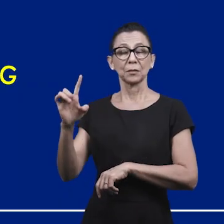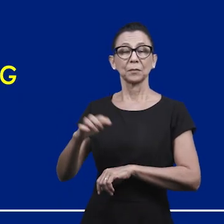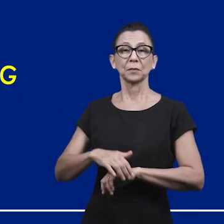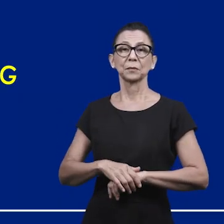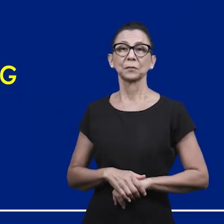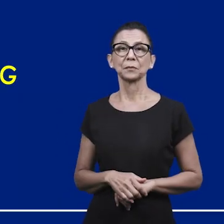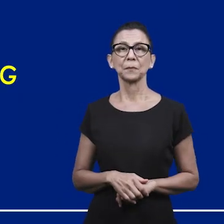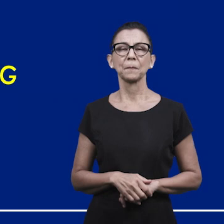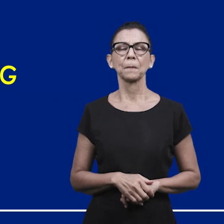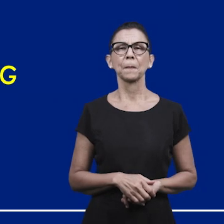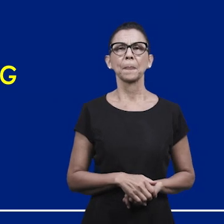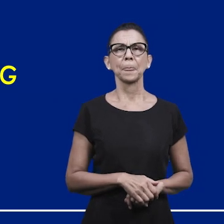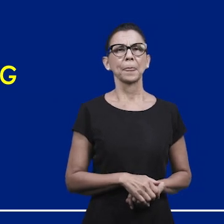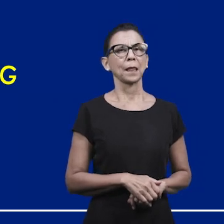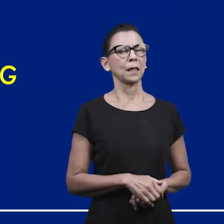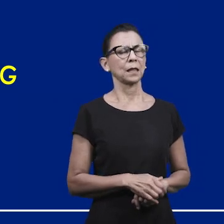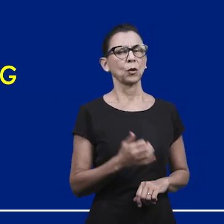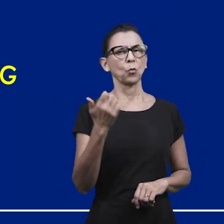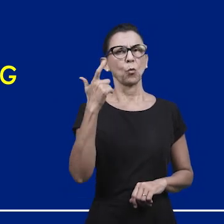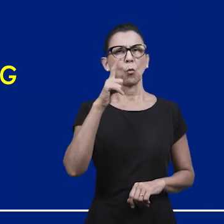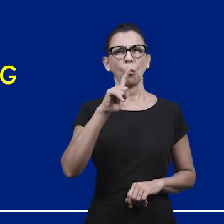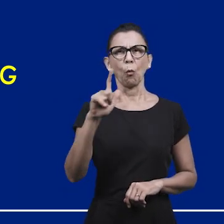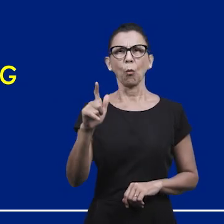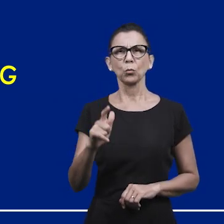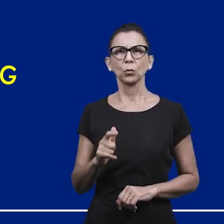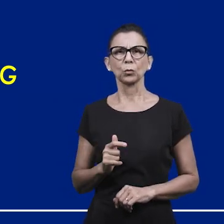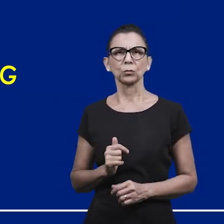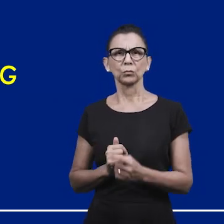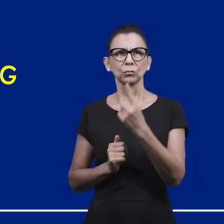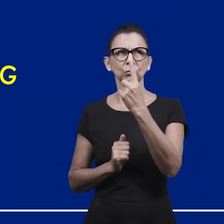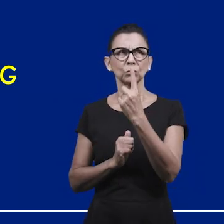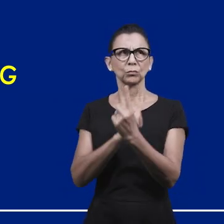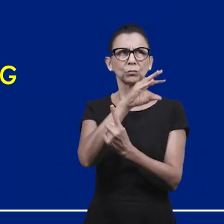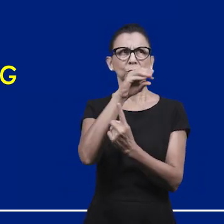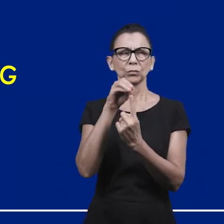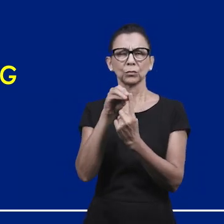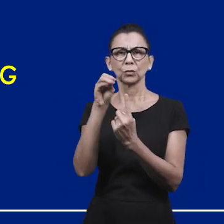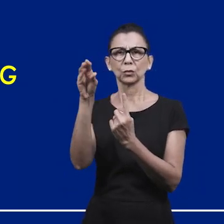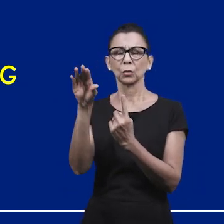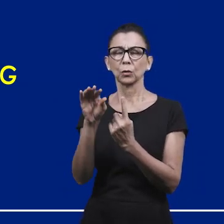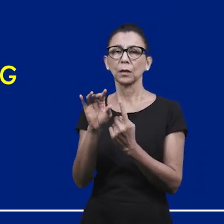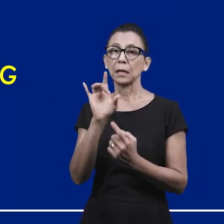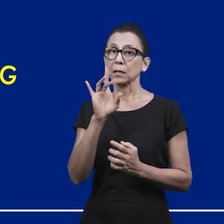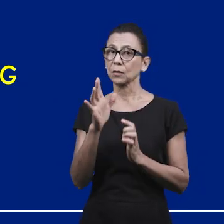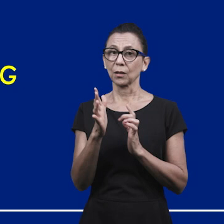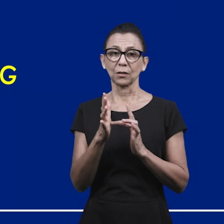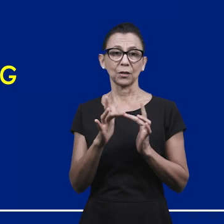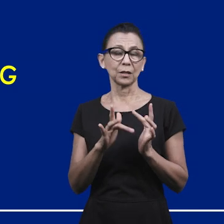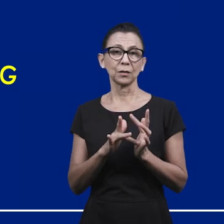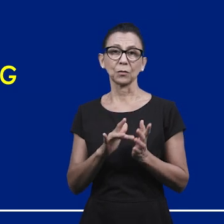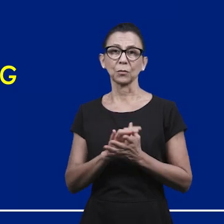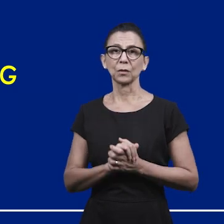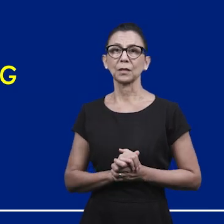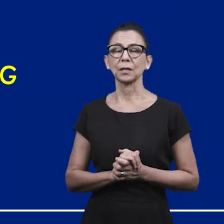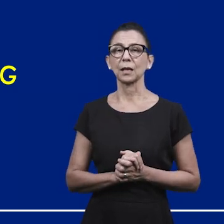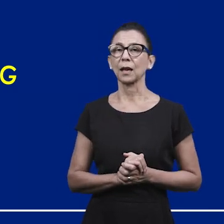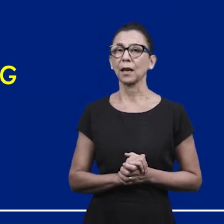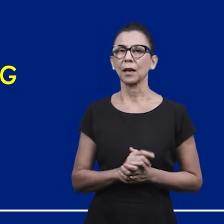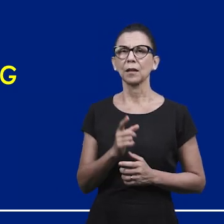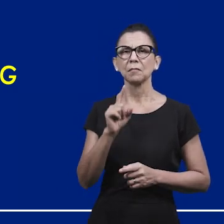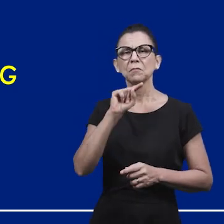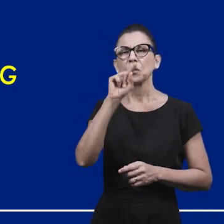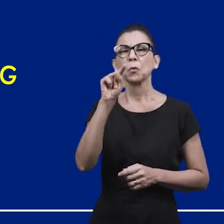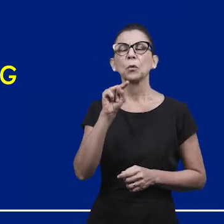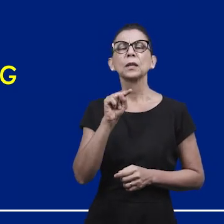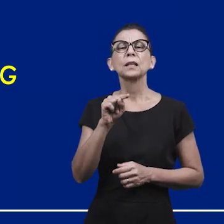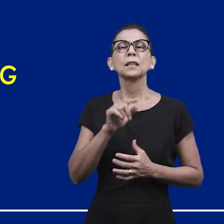adolescente, il n'existe pas un autre médiateur, sinon le Seigneur Jésus. Médiateur est celui qui intercède, qui fait la médiation entre